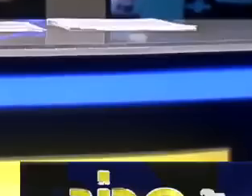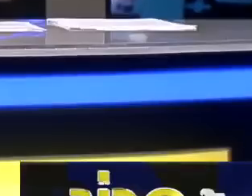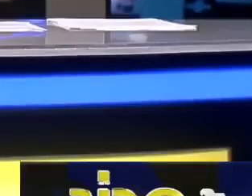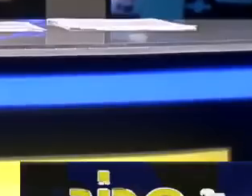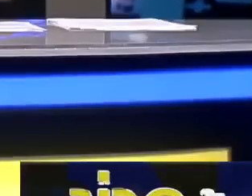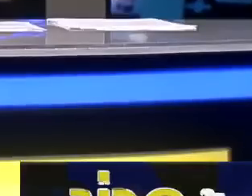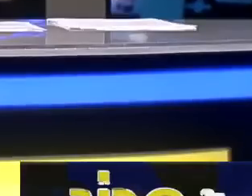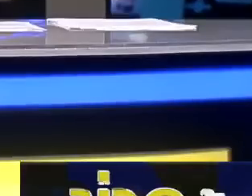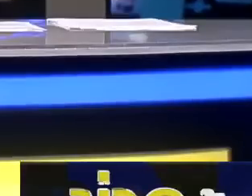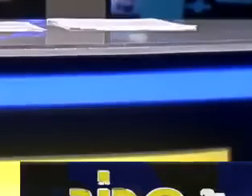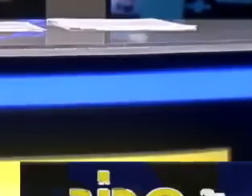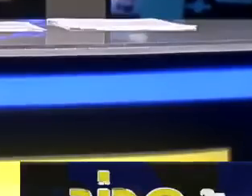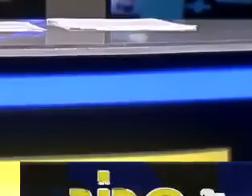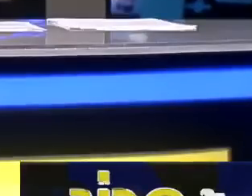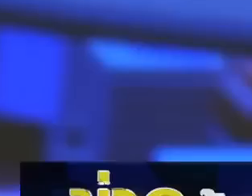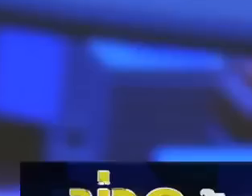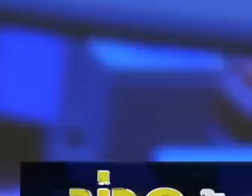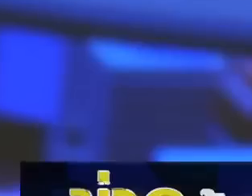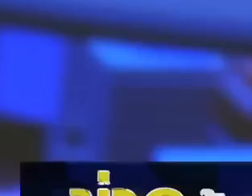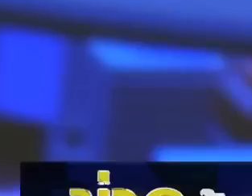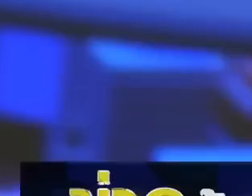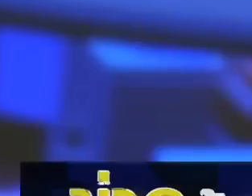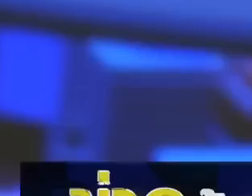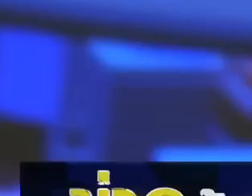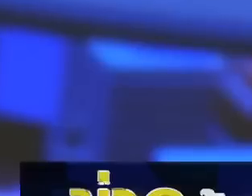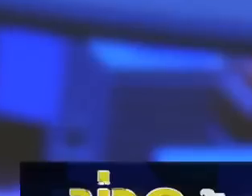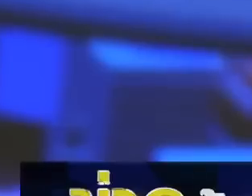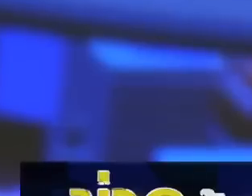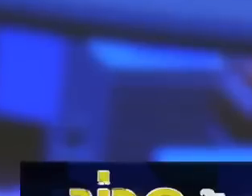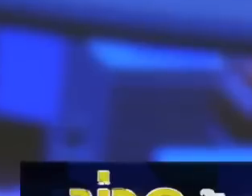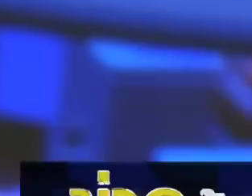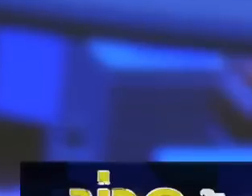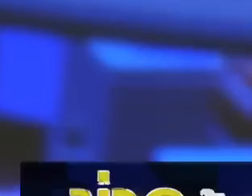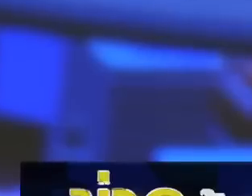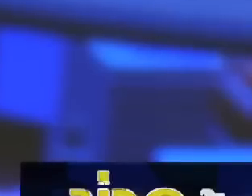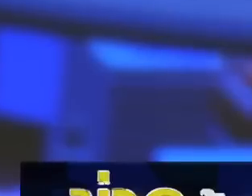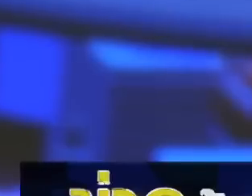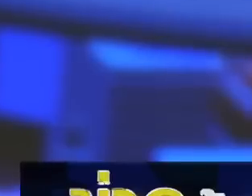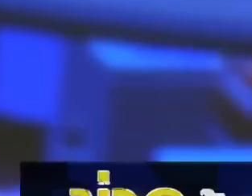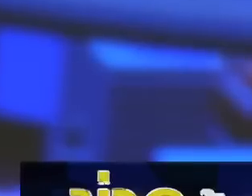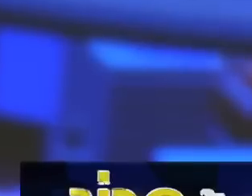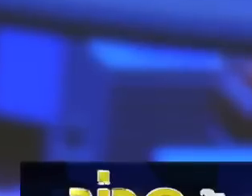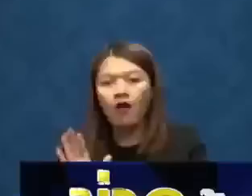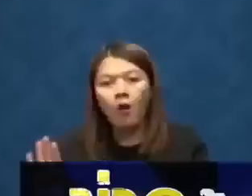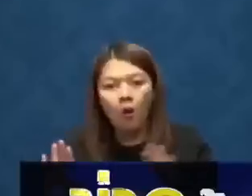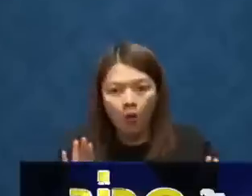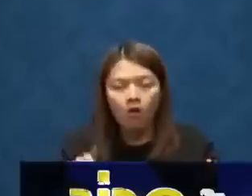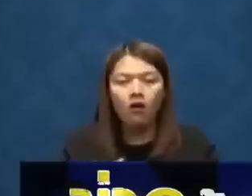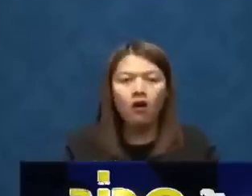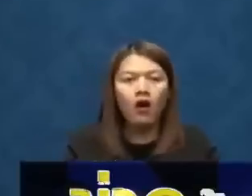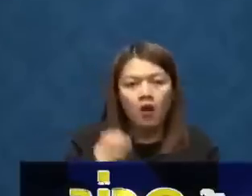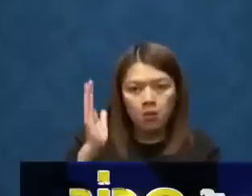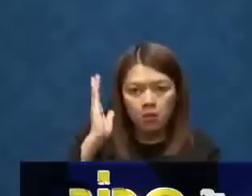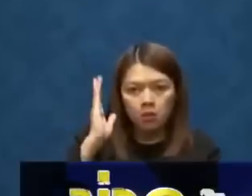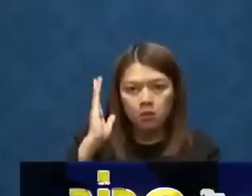ป็นอย่างนั้นจริงๆครับเพราะว่าเวลาประมาณสักบ่ายโมง20คุณชวนหลีกภัยเป็นจังหวะที่ท่านขึ้นมาทำหน้าที่เป็นประธานใน